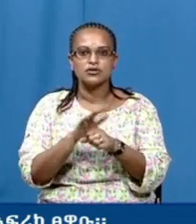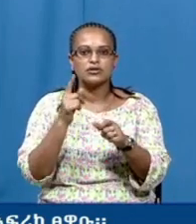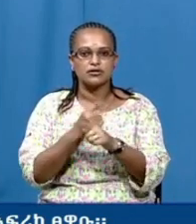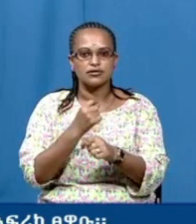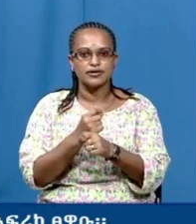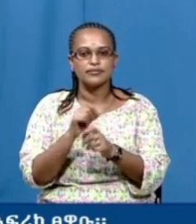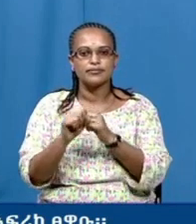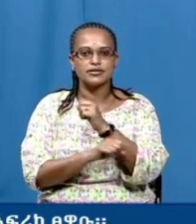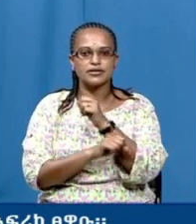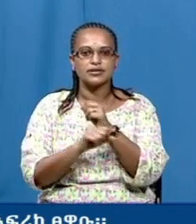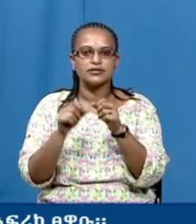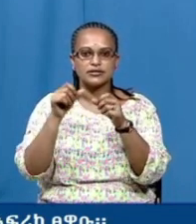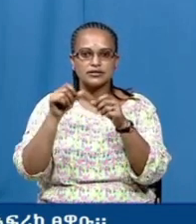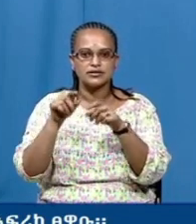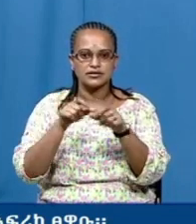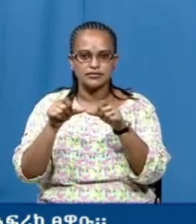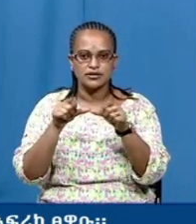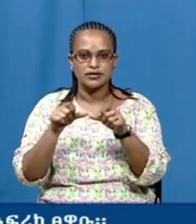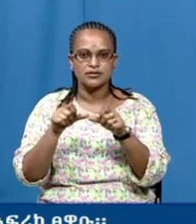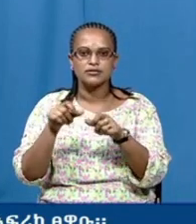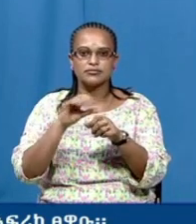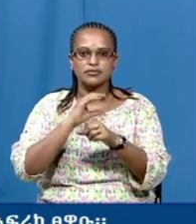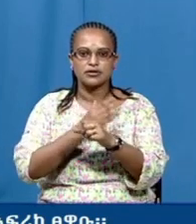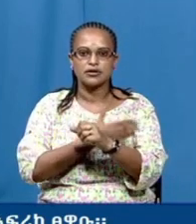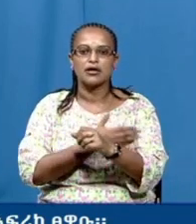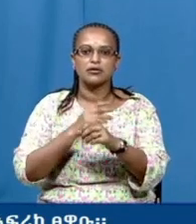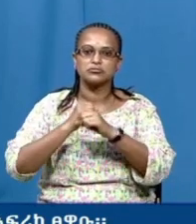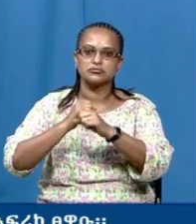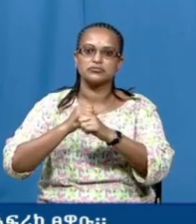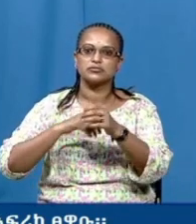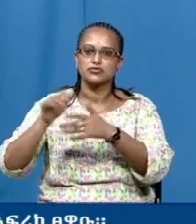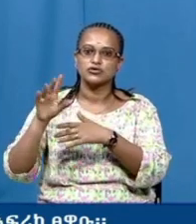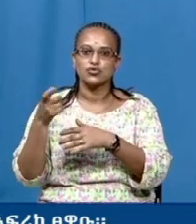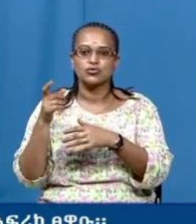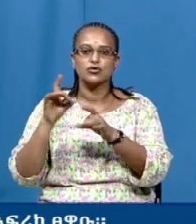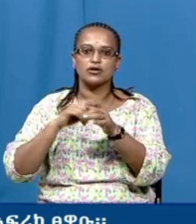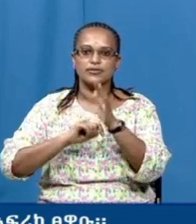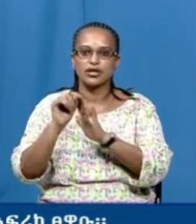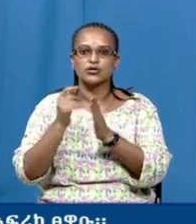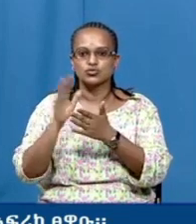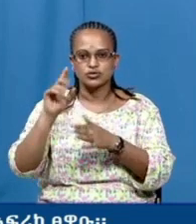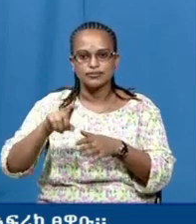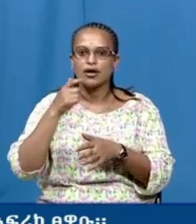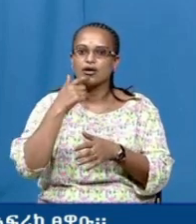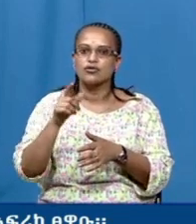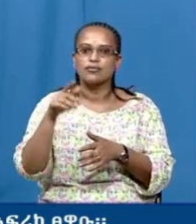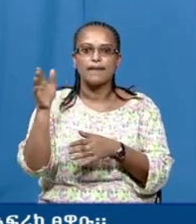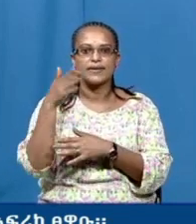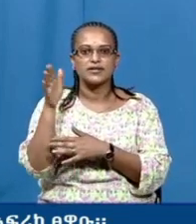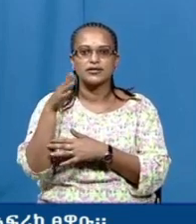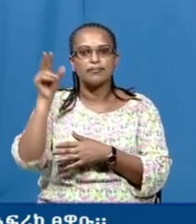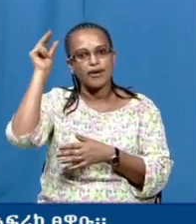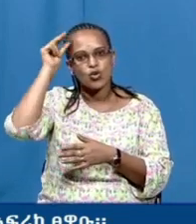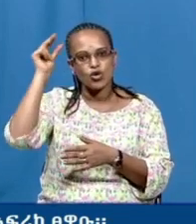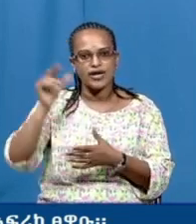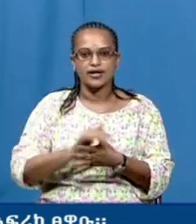ክትበርግና በመሰረት ተሰነድ ካብ ሰራዊት ምክልኻል ኢትዮጵያ ወጻ ዝኾነ ኃይልታት ካብ ትግራይ ክወጹ ይግባእ ኢሎም አምባሳደር